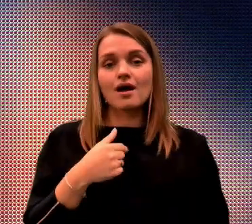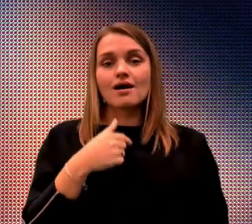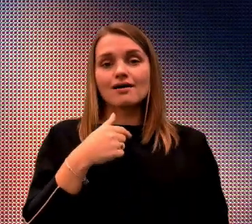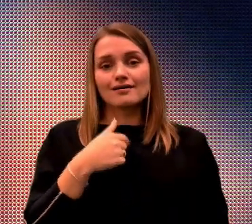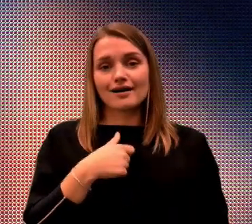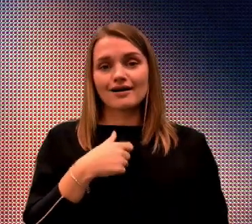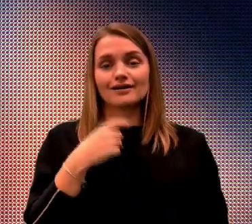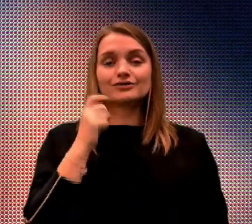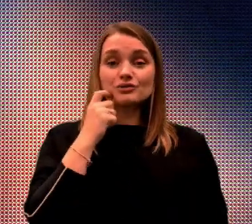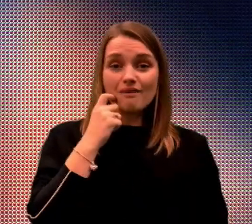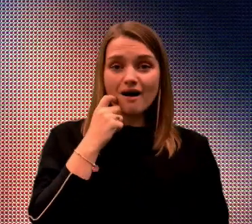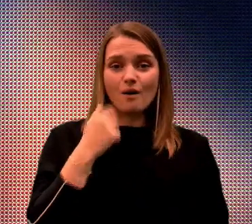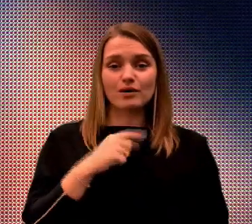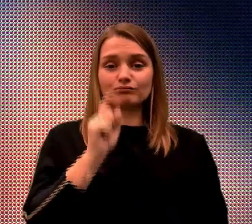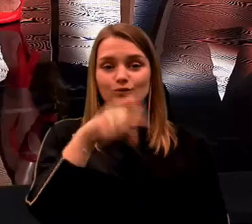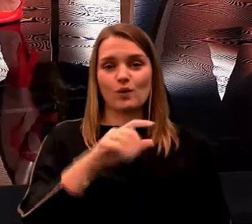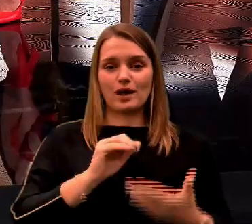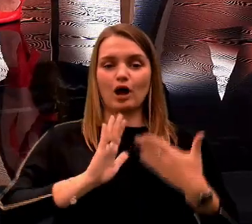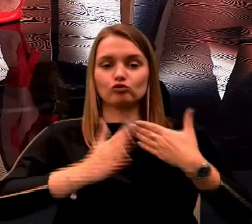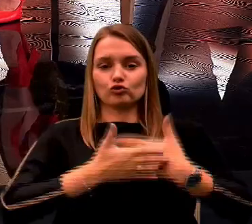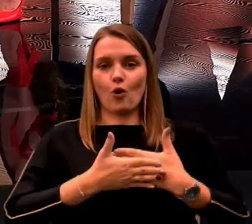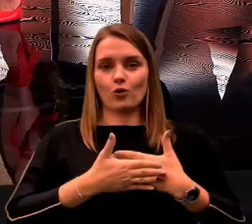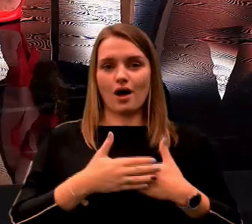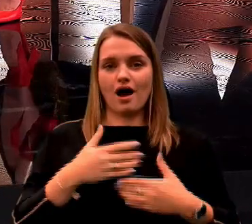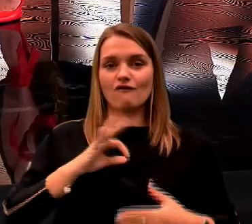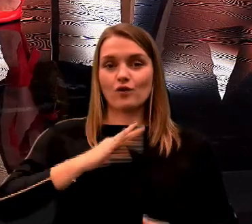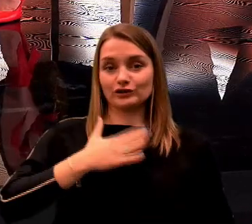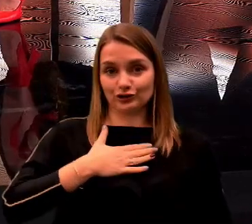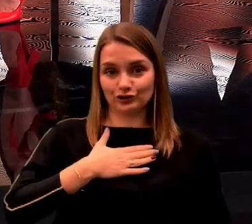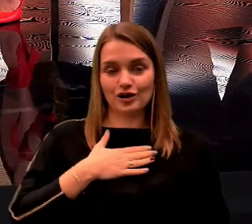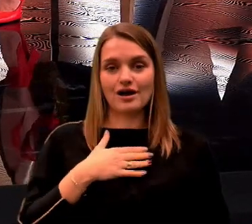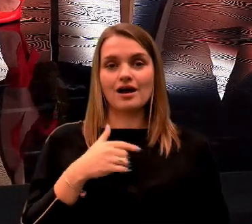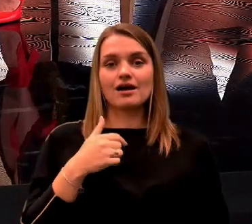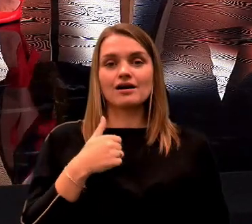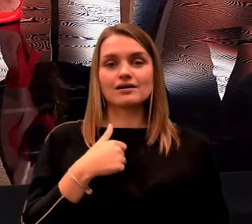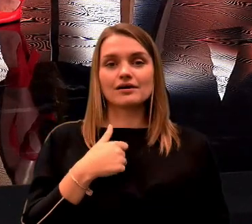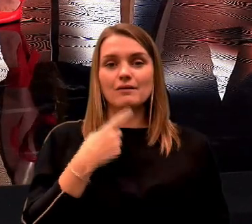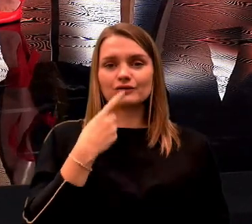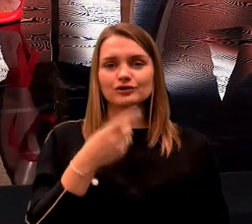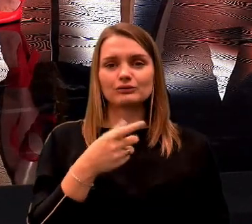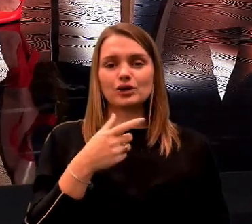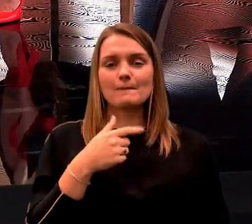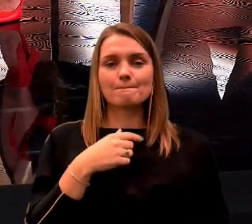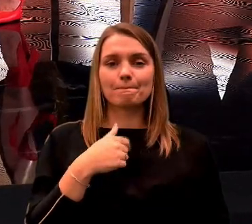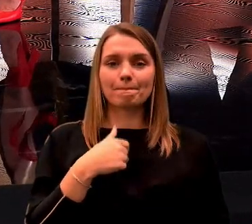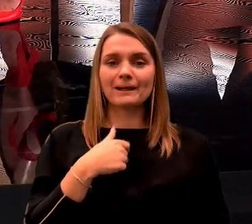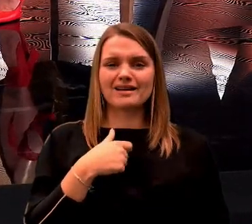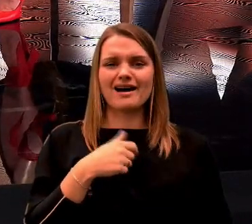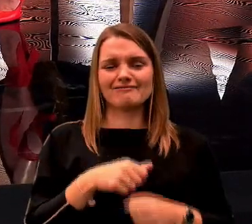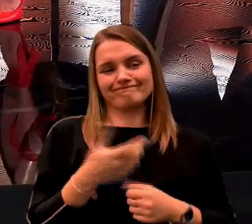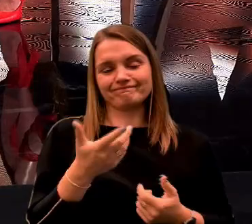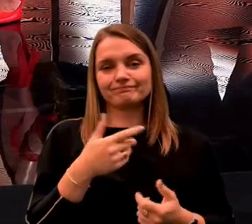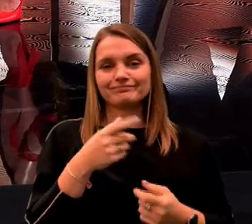ja przyszłam do tej firmy jako żona właściciela, więc się śmiałam i mówiłam, że jedyną moją kompetencją to jest to, że jestem żoną. No